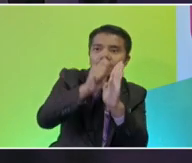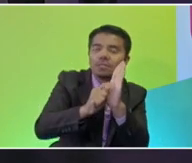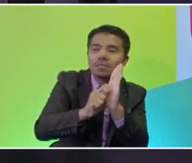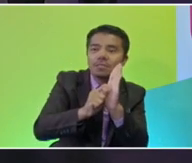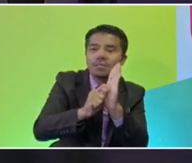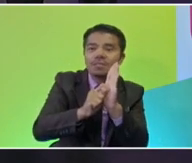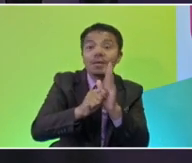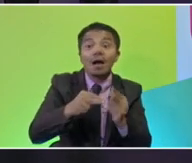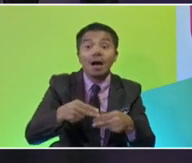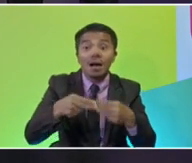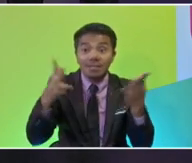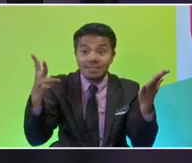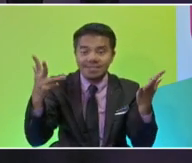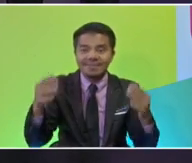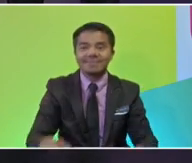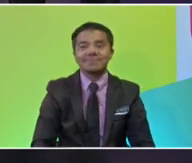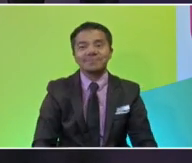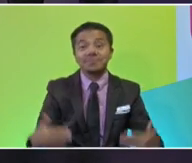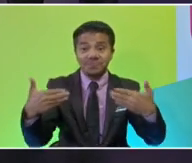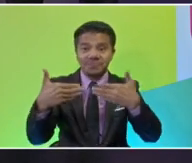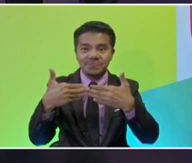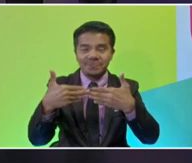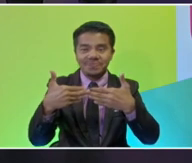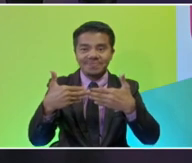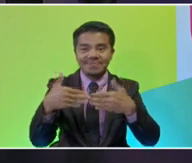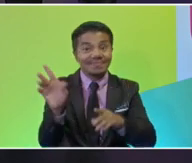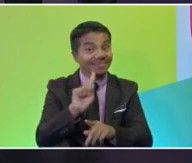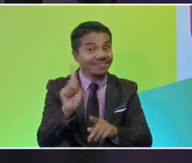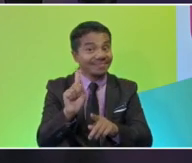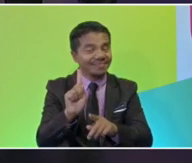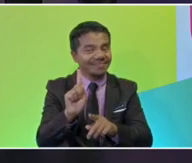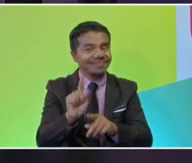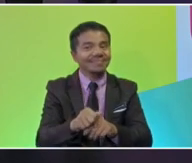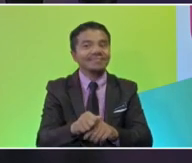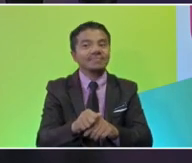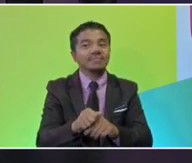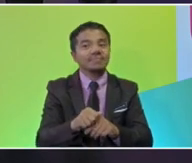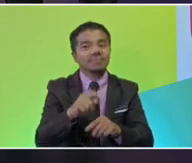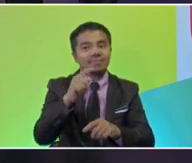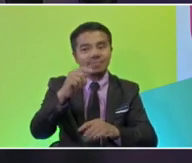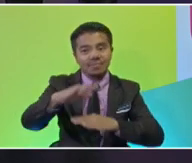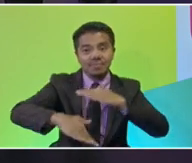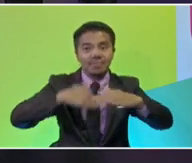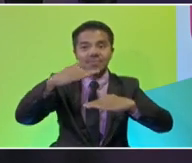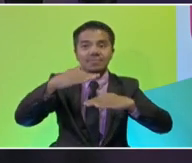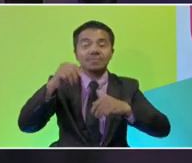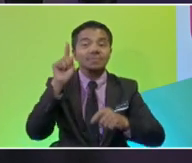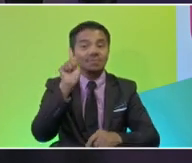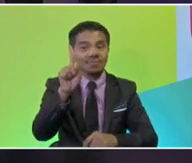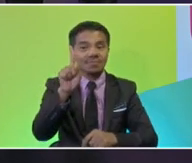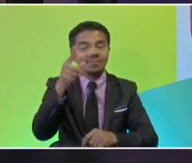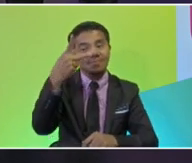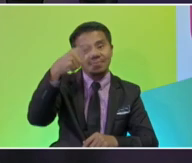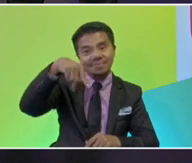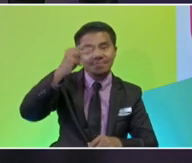tidak mengerti perasaan lagi sekali Oke kita akan kembali sebelah sana jangan kemana-mana hanya di tahap berapa tahap satu Didik TV